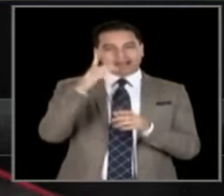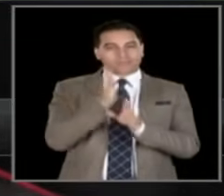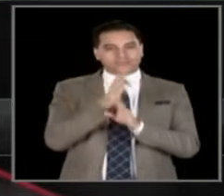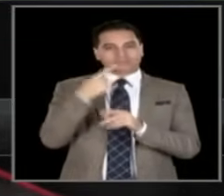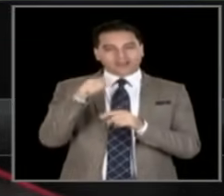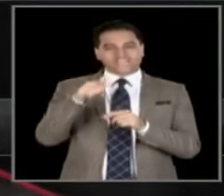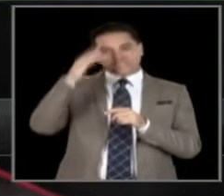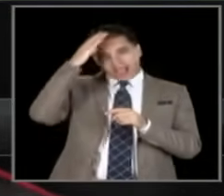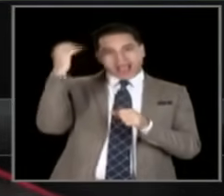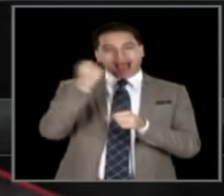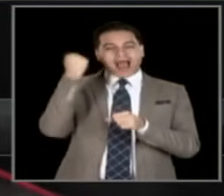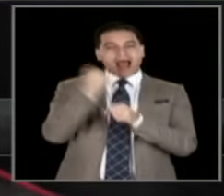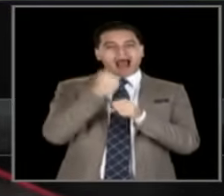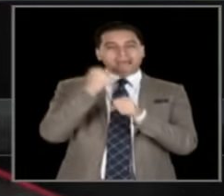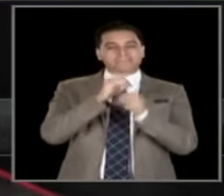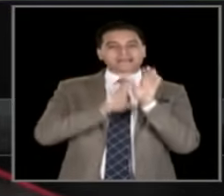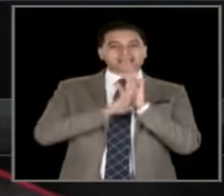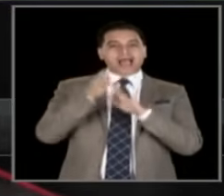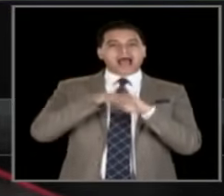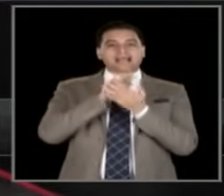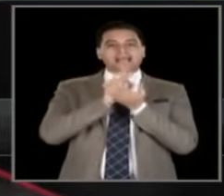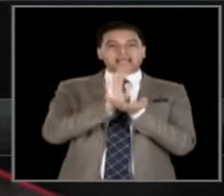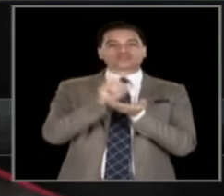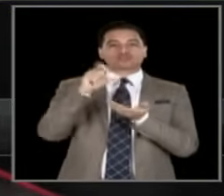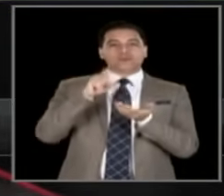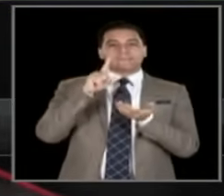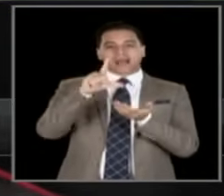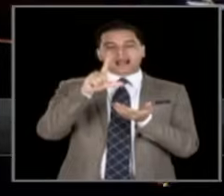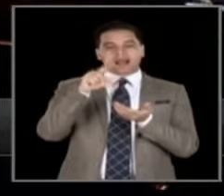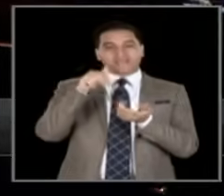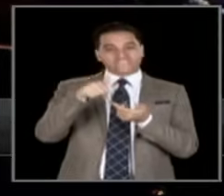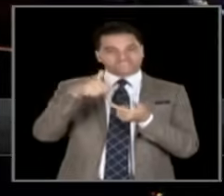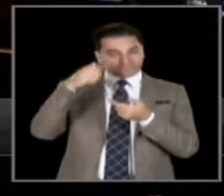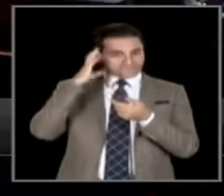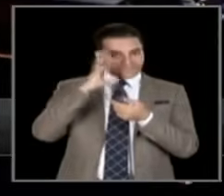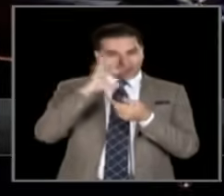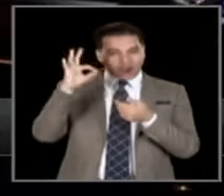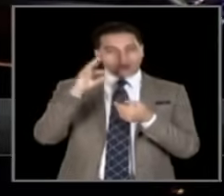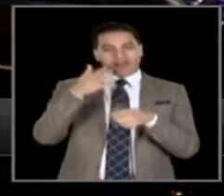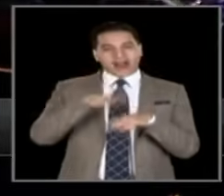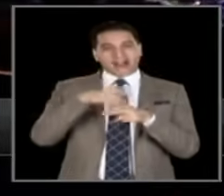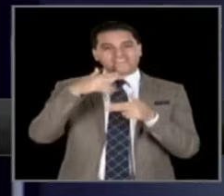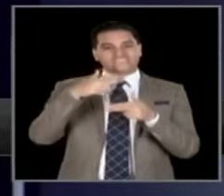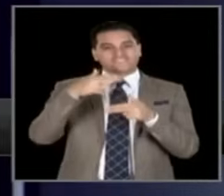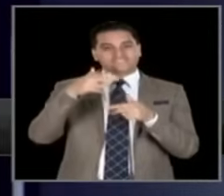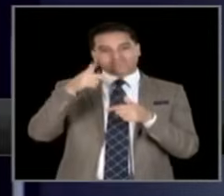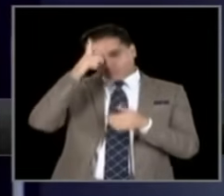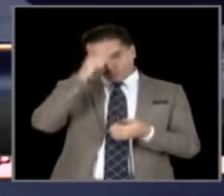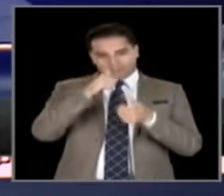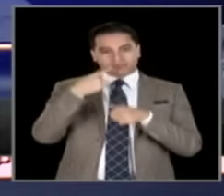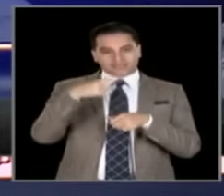حصل العالم انريكو فيرمي على جائزه نوبل فيزيا صح في اي محيط تقع جزر هواي